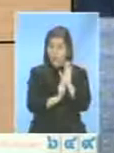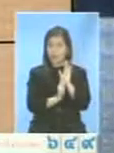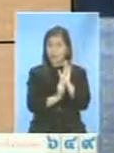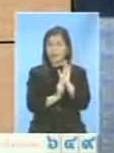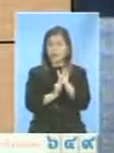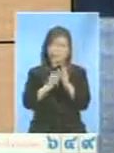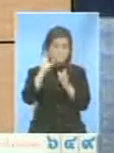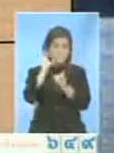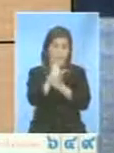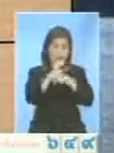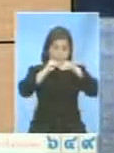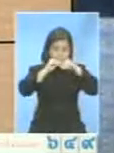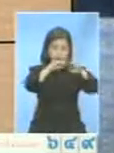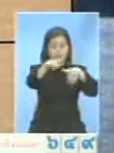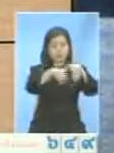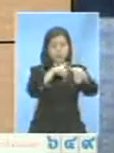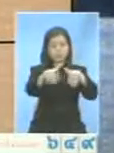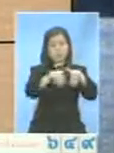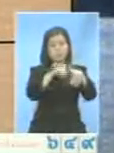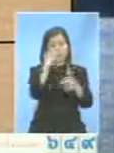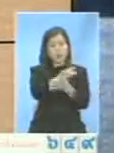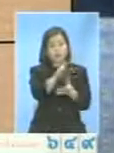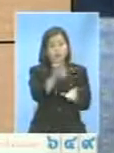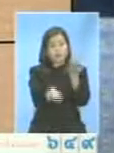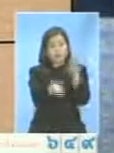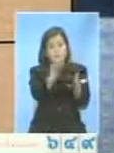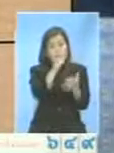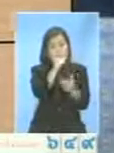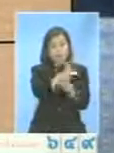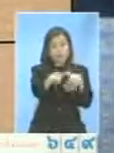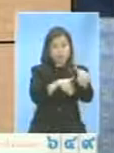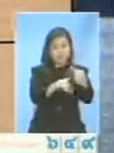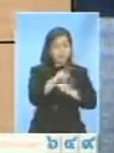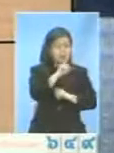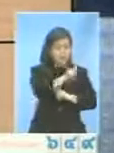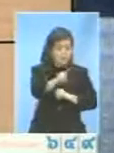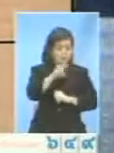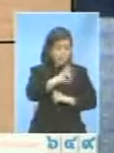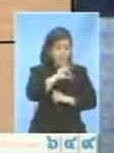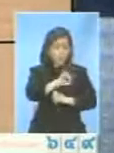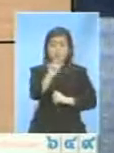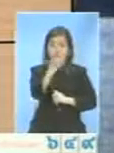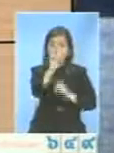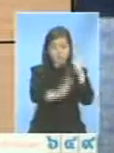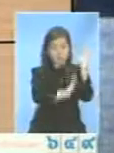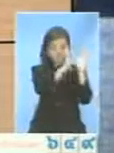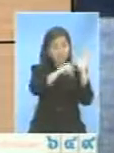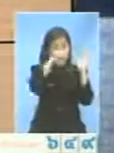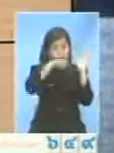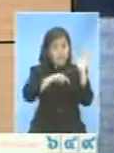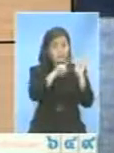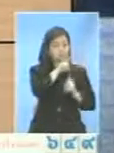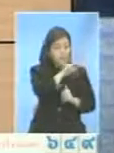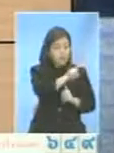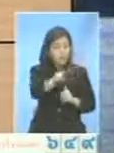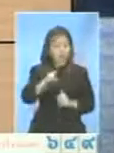ครับนี่นะฮะก็ไม่มีใครติดใจอภิปรายนะครับเสียงข้างมากก็341ต่อ132เสียงนะครับ